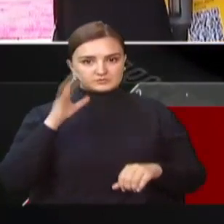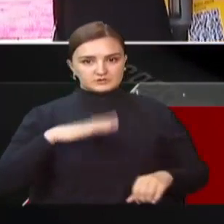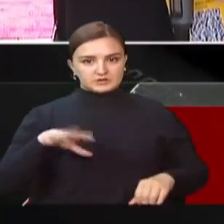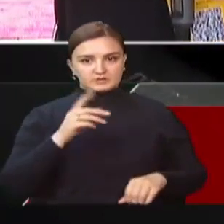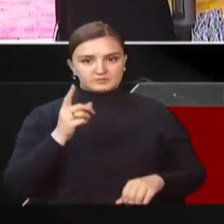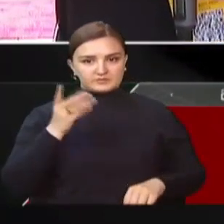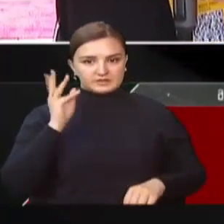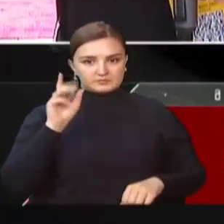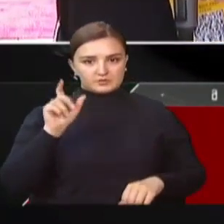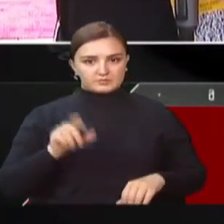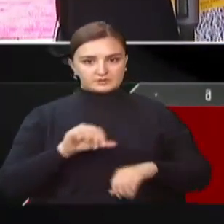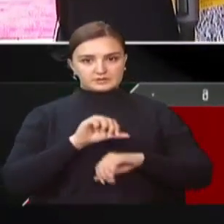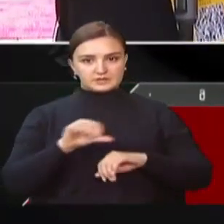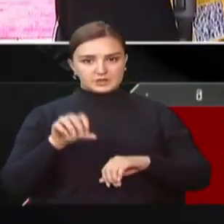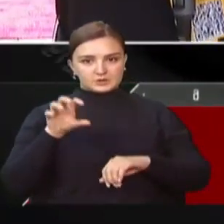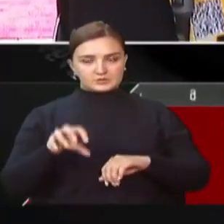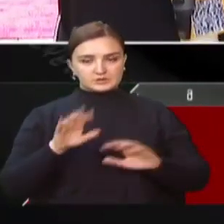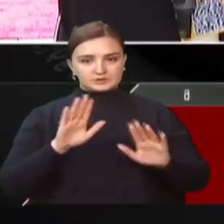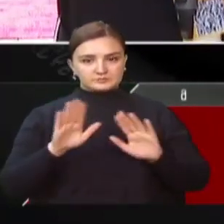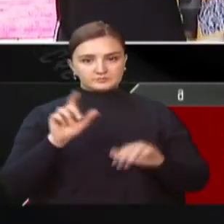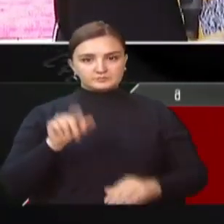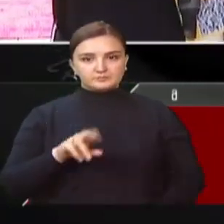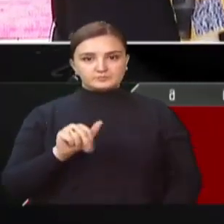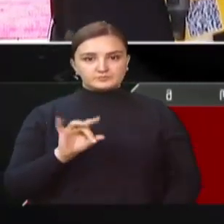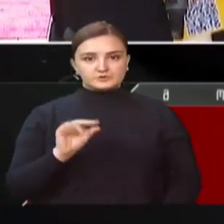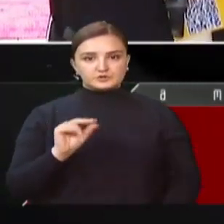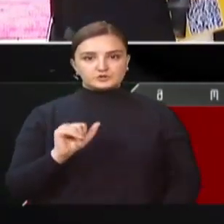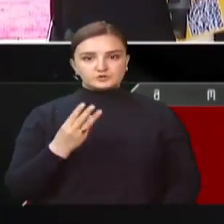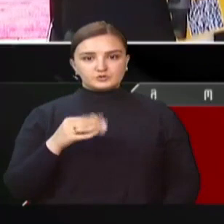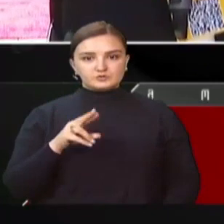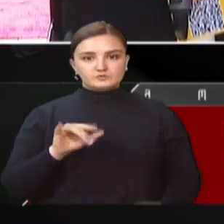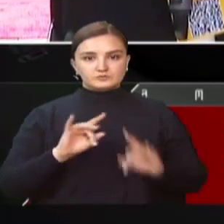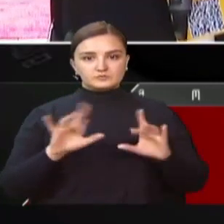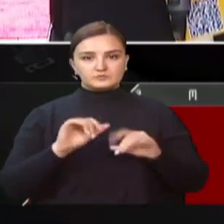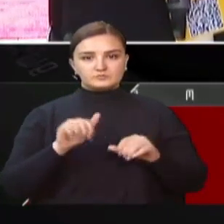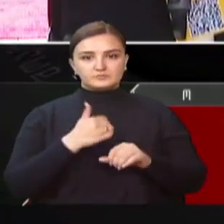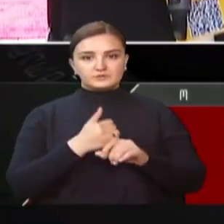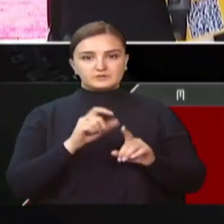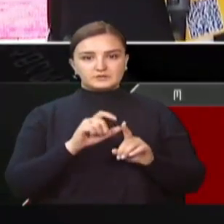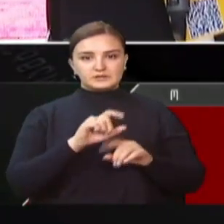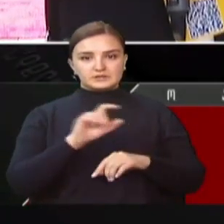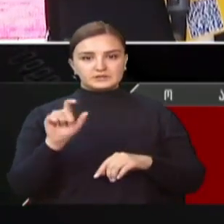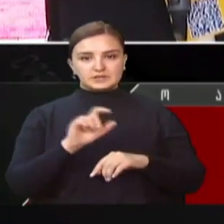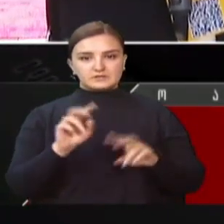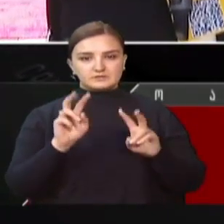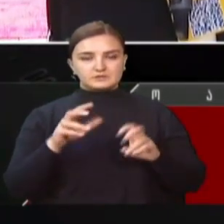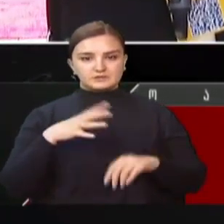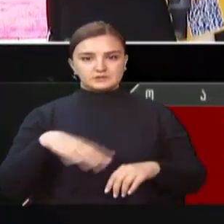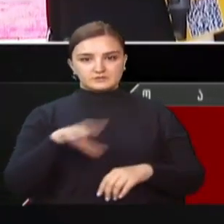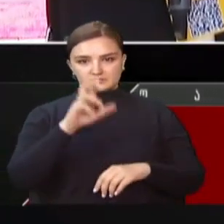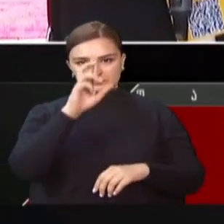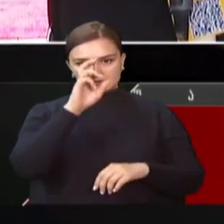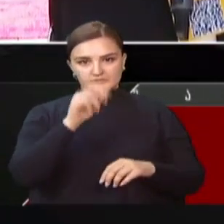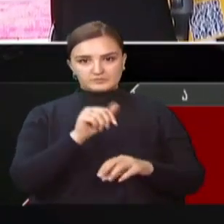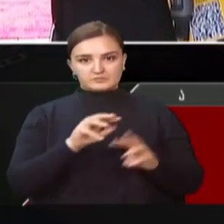spirul diplomat, sa care uțile bis hem suhane silia, dar ce așa suhane mas isa obra, im tower examinul lebze rum litet, sa cartul o tower bis